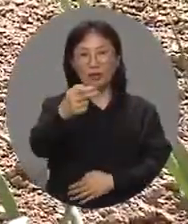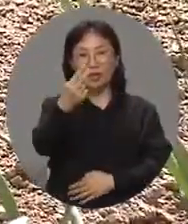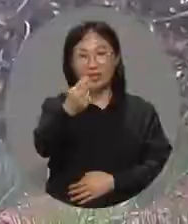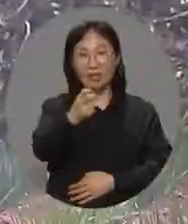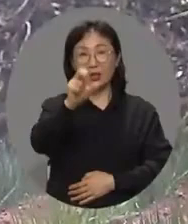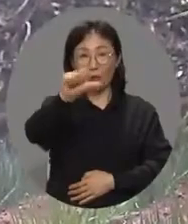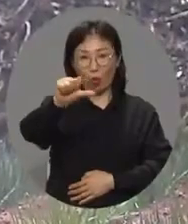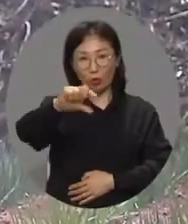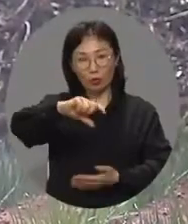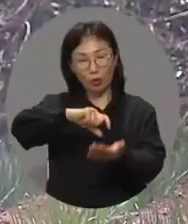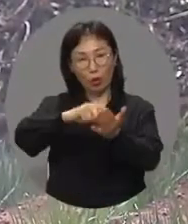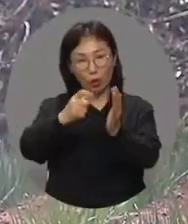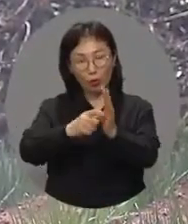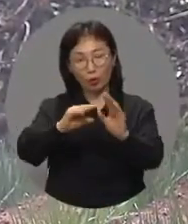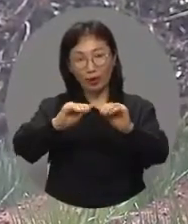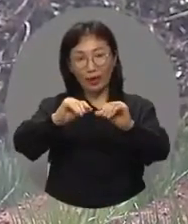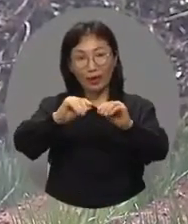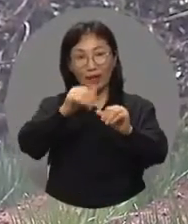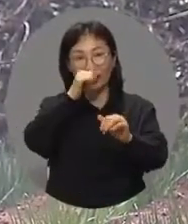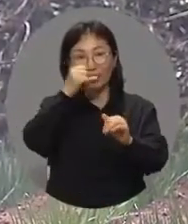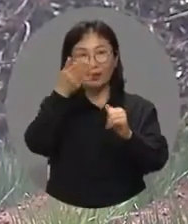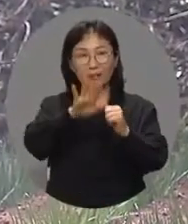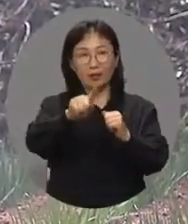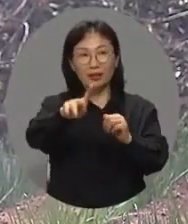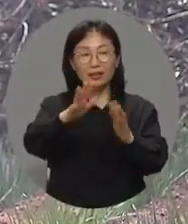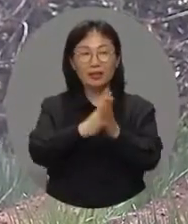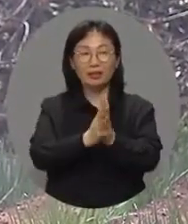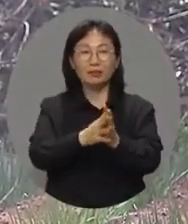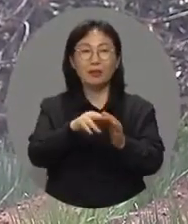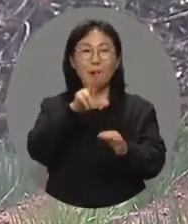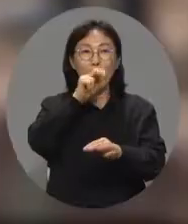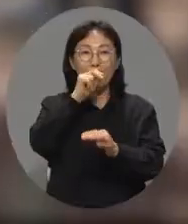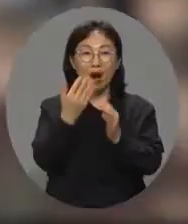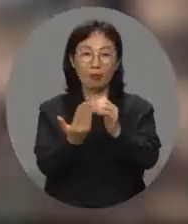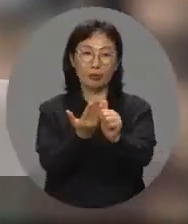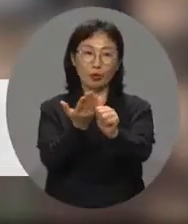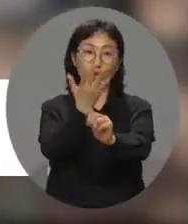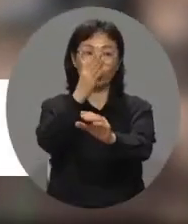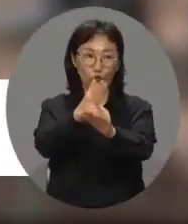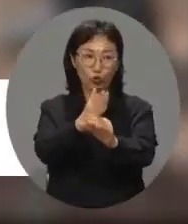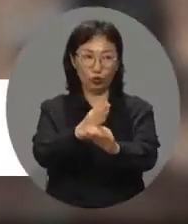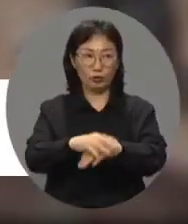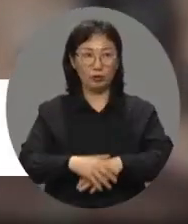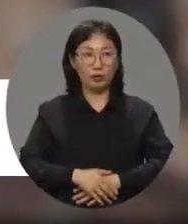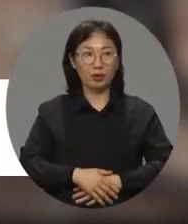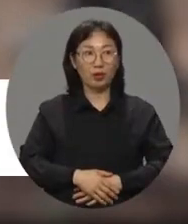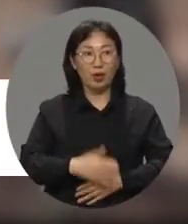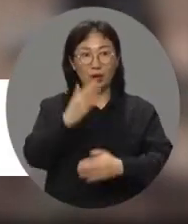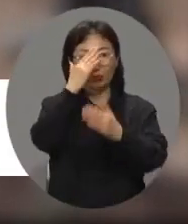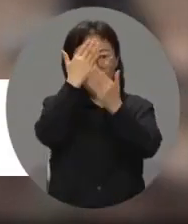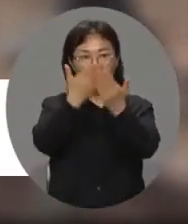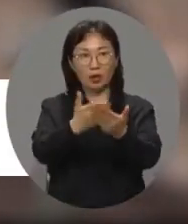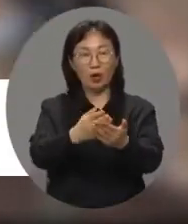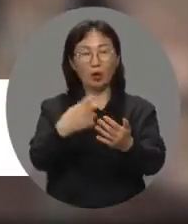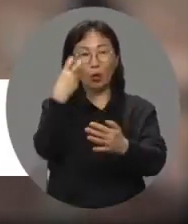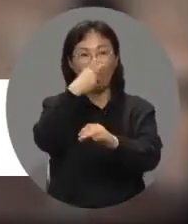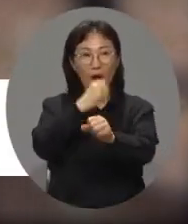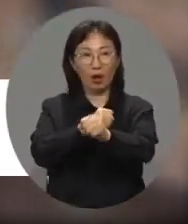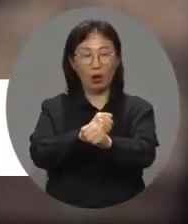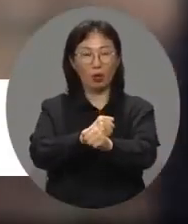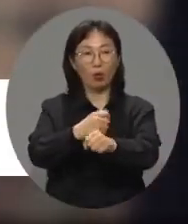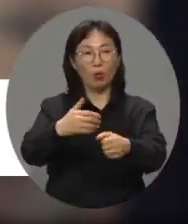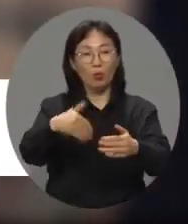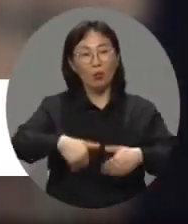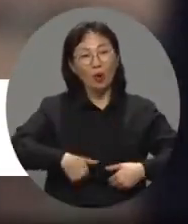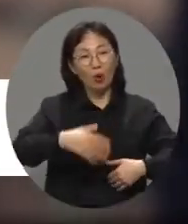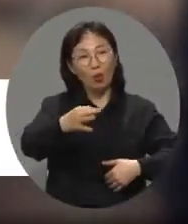1725제곱미터의 면적으로 지금은 대파 모종이 자라고 있습니다. 공사함으로 하고 조금 용돈도 좀 드리고 거기서 고식 나오는 거 좀